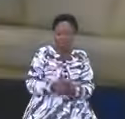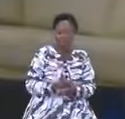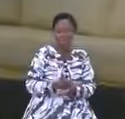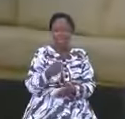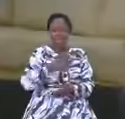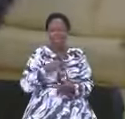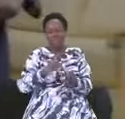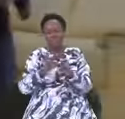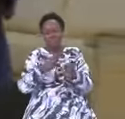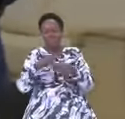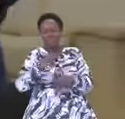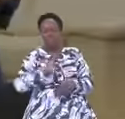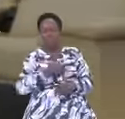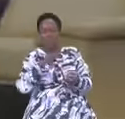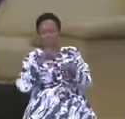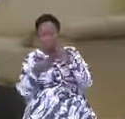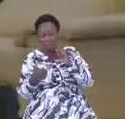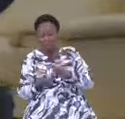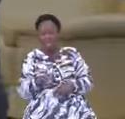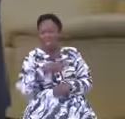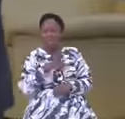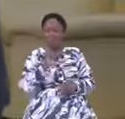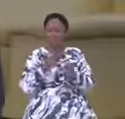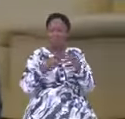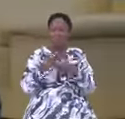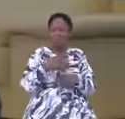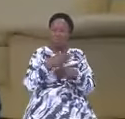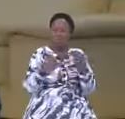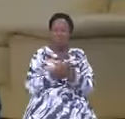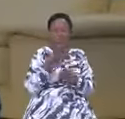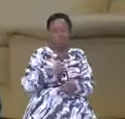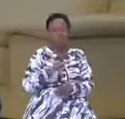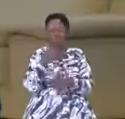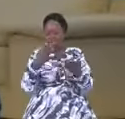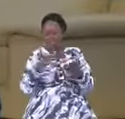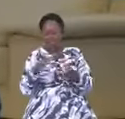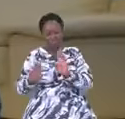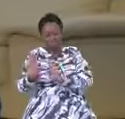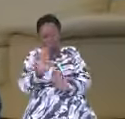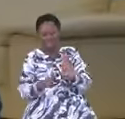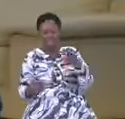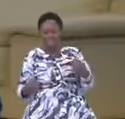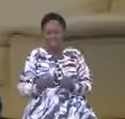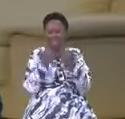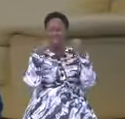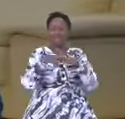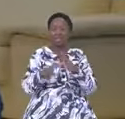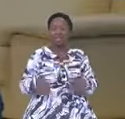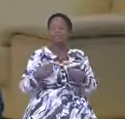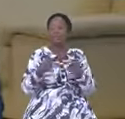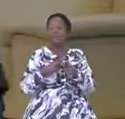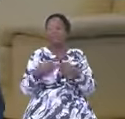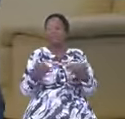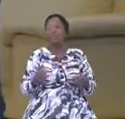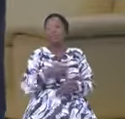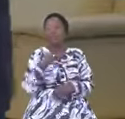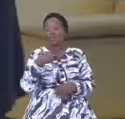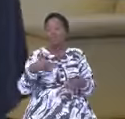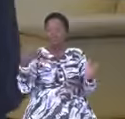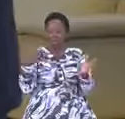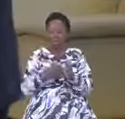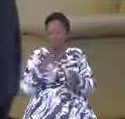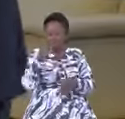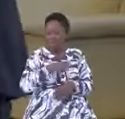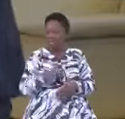nos pensées nos problèmes alors chômage et parlait contre dieu et